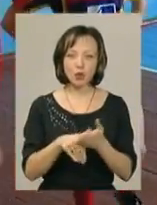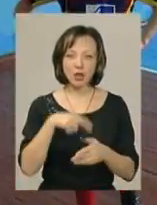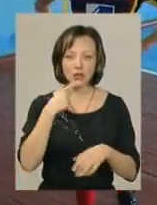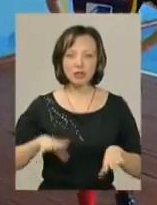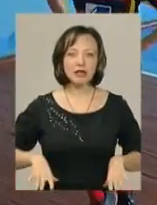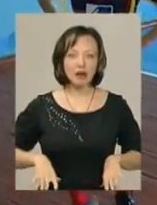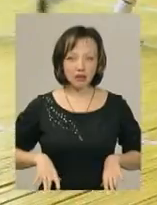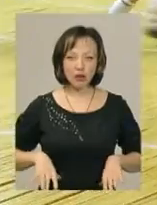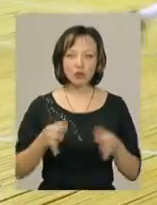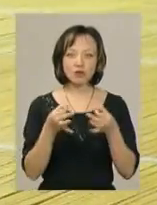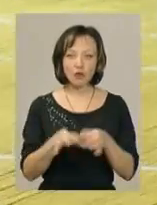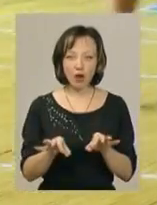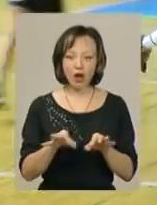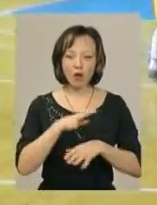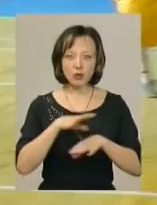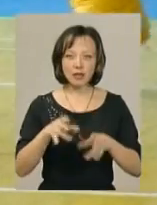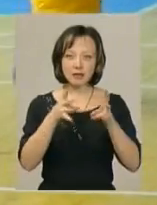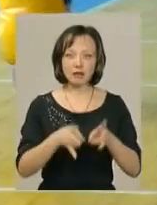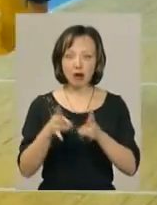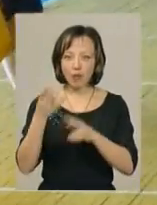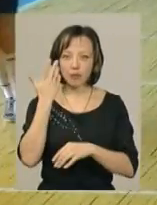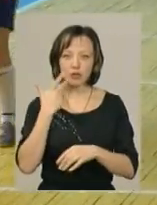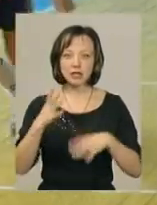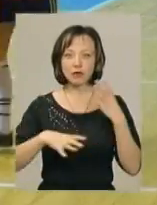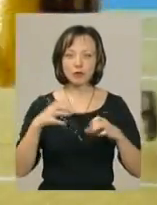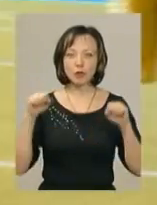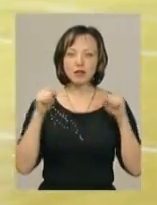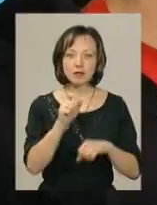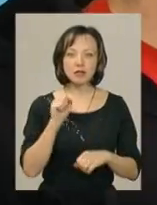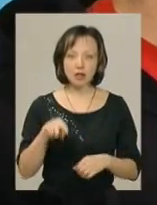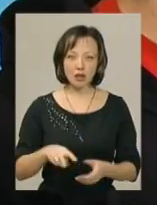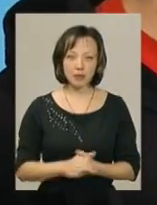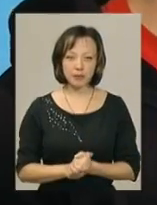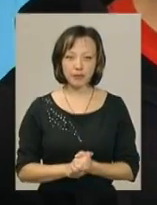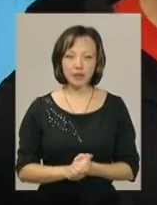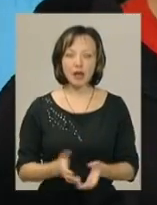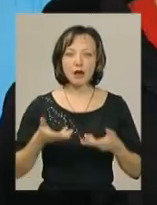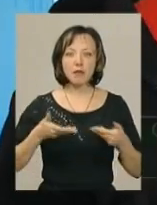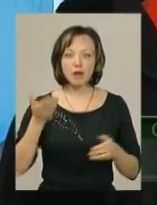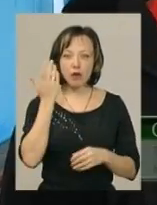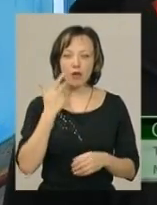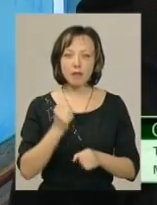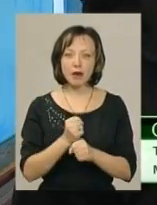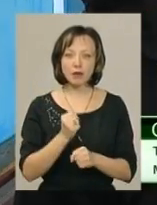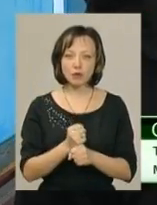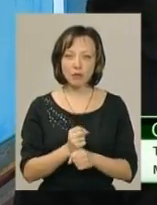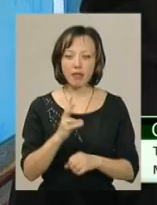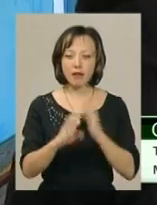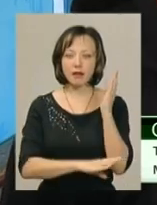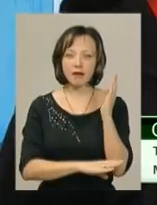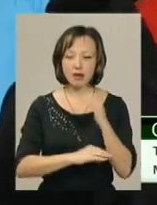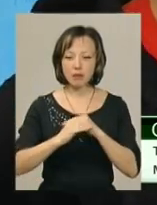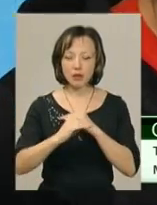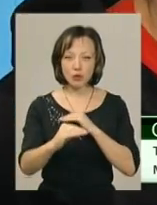Олександра Мігунова, дозволяє уникнути травму під час тренувань у спортивній залі. Ми, коли працюємо на дерев'яній